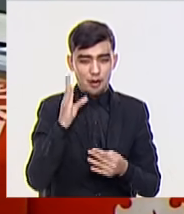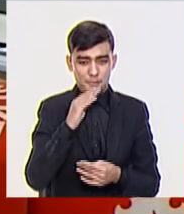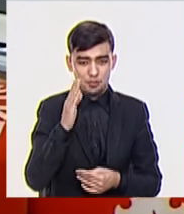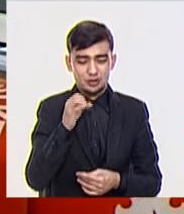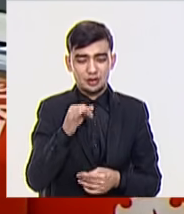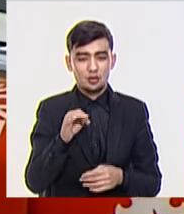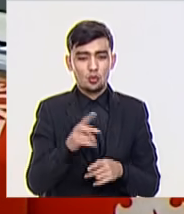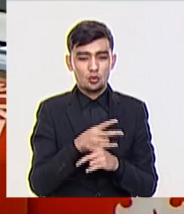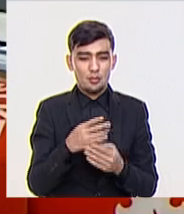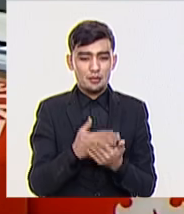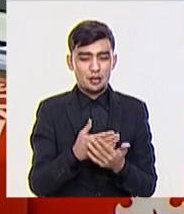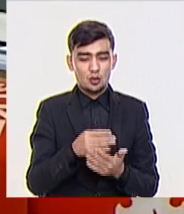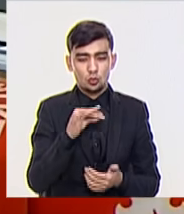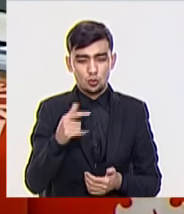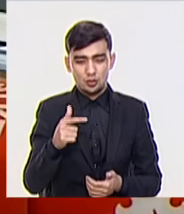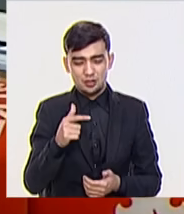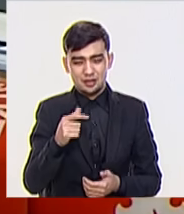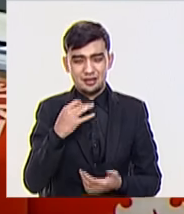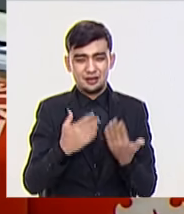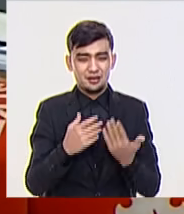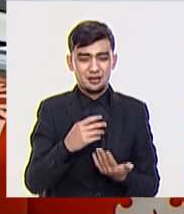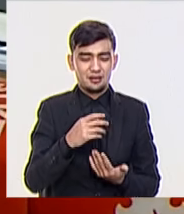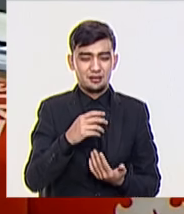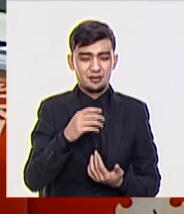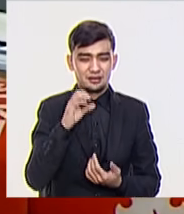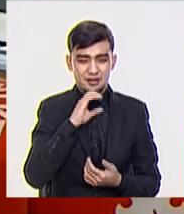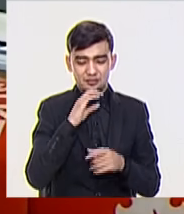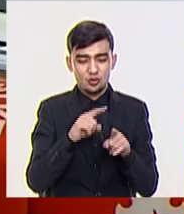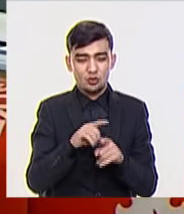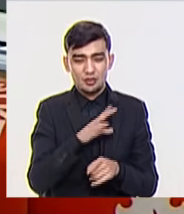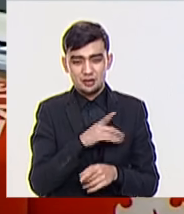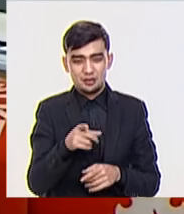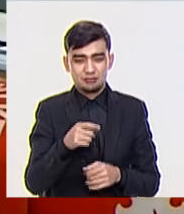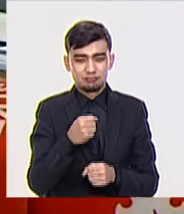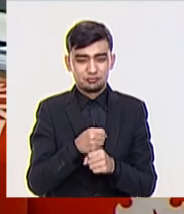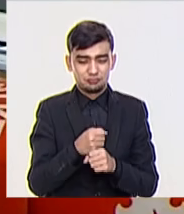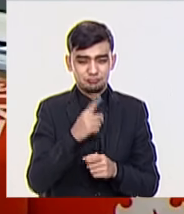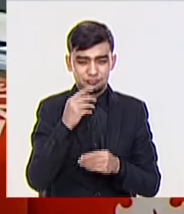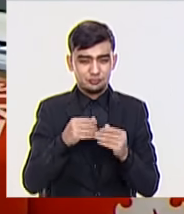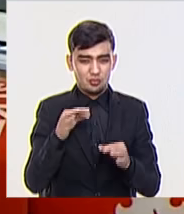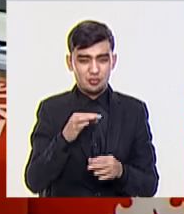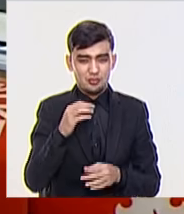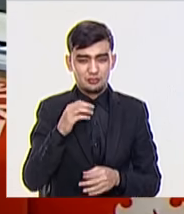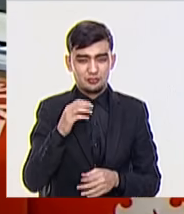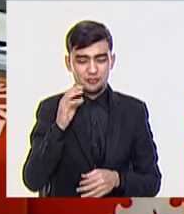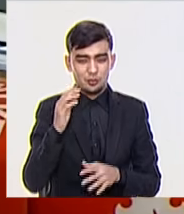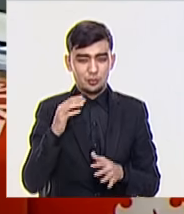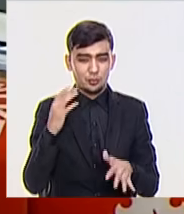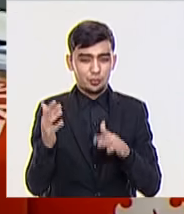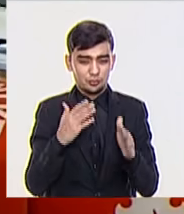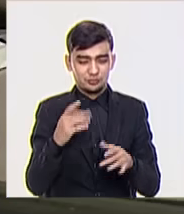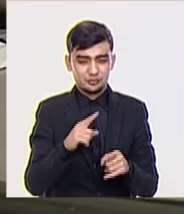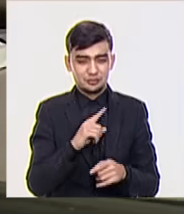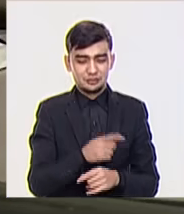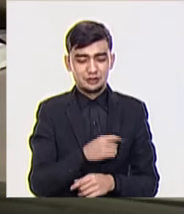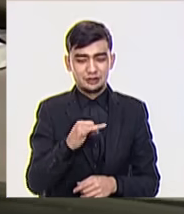түнгі мезгілде оңтүстік батыстан соғатын желмен бағыттас болатын желді жасанды жел ағынымен, күші жасанды жел ағысымен қаланың солтүстік